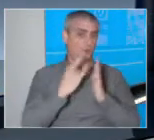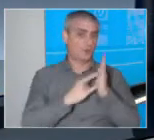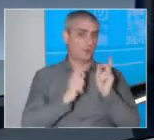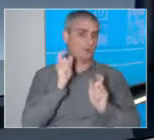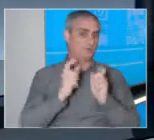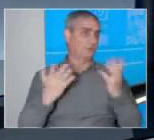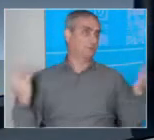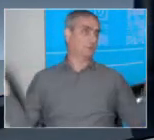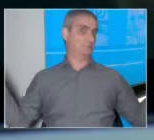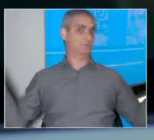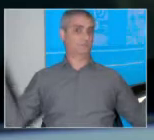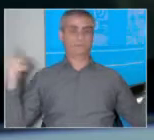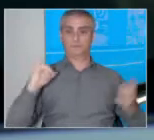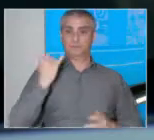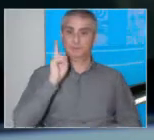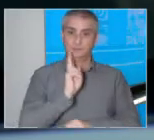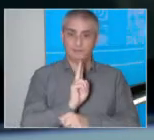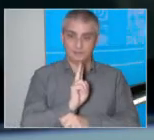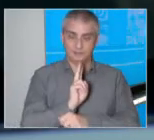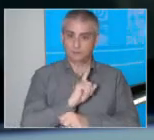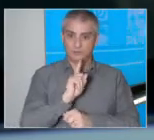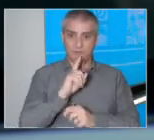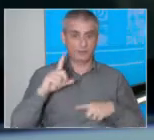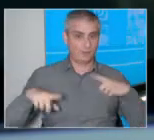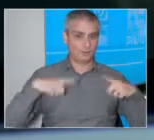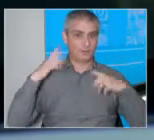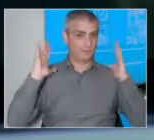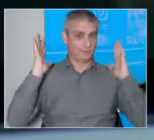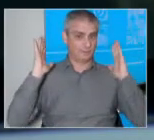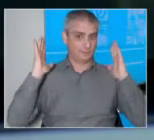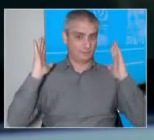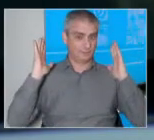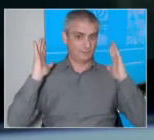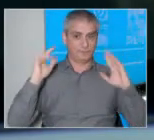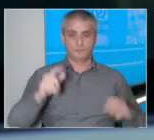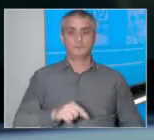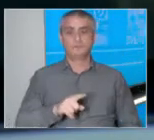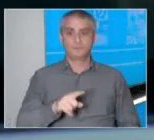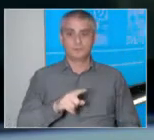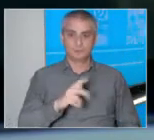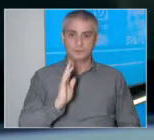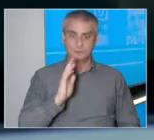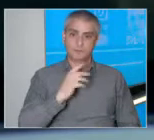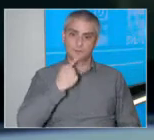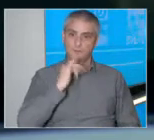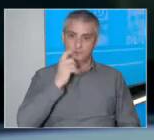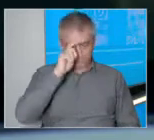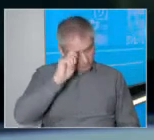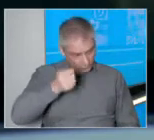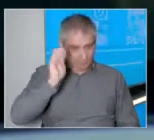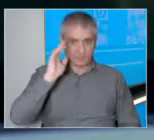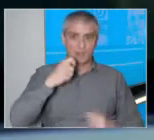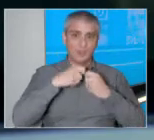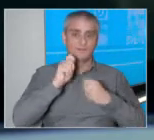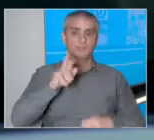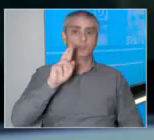האזרחות. קודם כל צריך להיזהר שלא נתהלל חוגרים כמפתחים. אני רוצה בהחלט להוריד את הכובע. חבר הכנסת